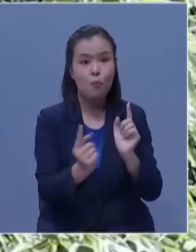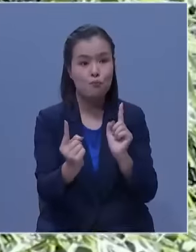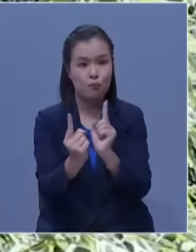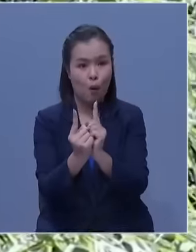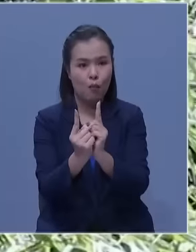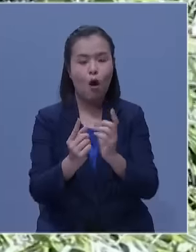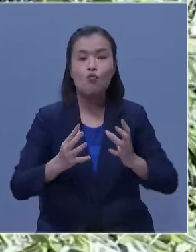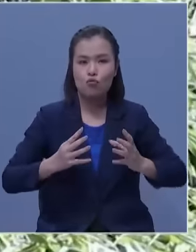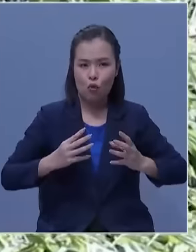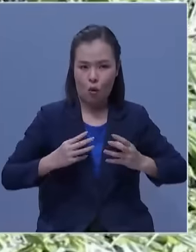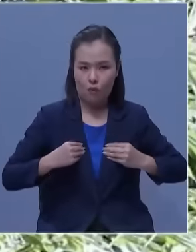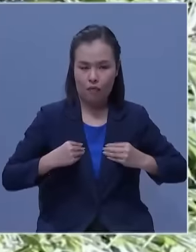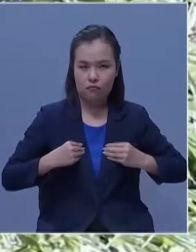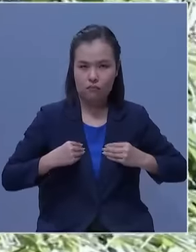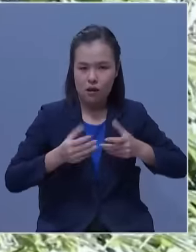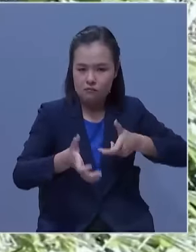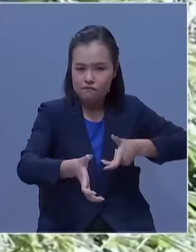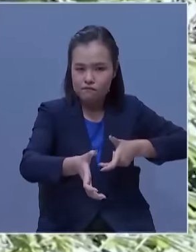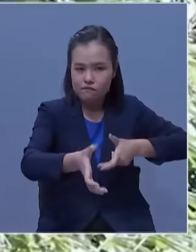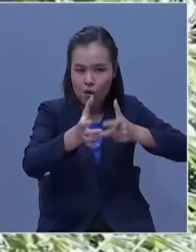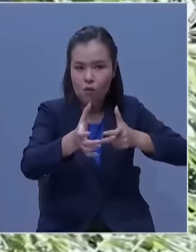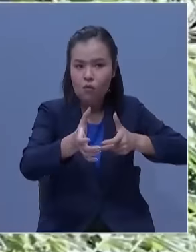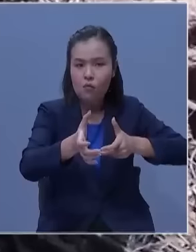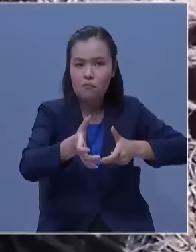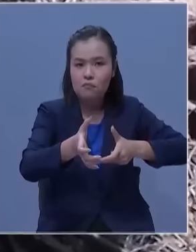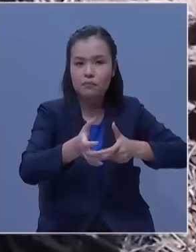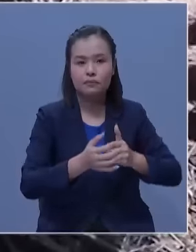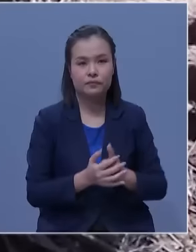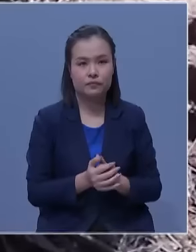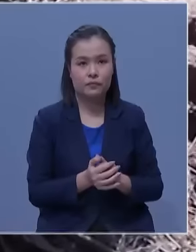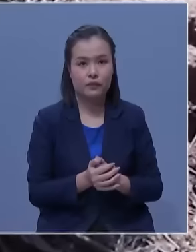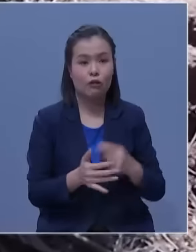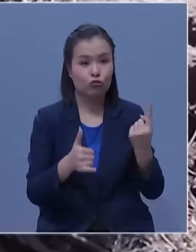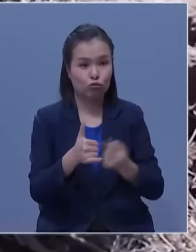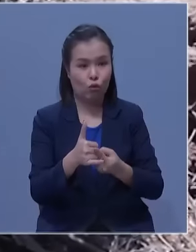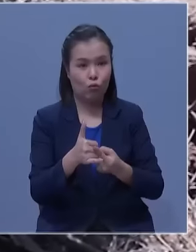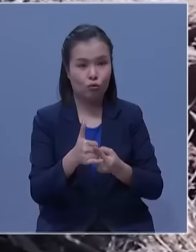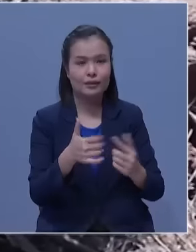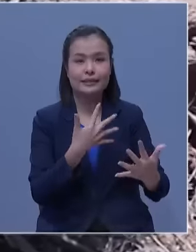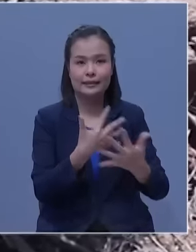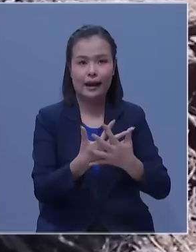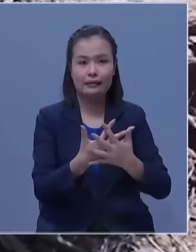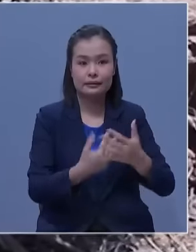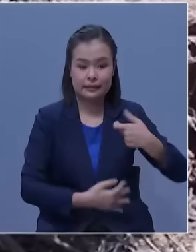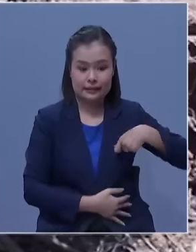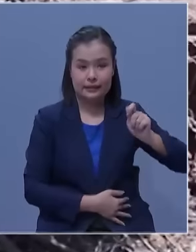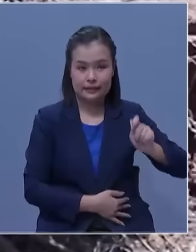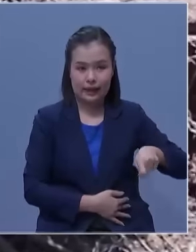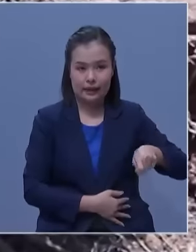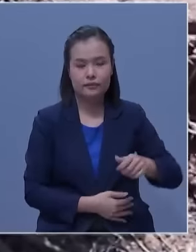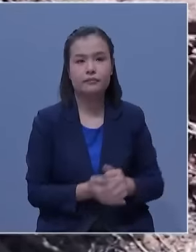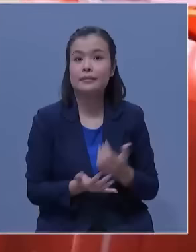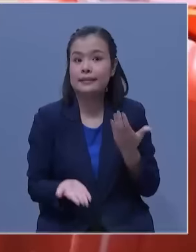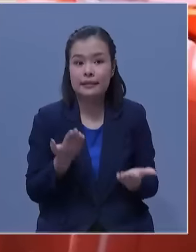โดยยอมรับว่าเป็นคนยิงใส่คุณสุนทรตำรวจได้แจ้งข้อหาก่อนส่งตัวฝากขังที่ศาลทันทีแต่อย่